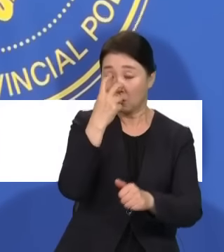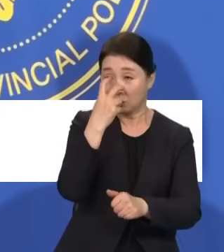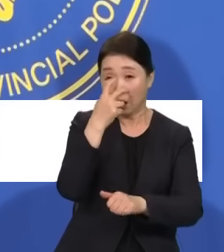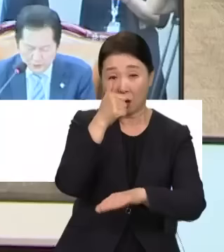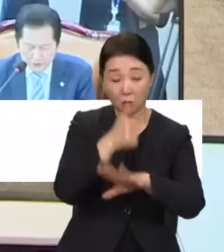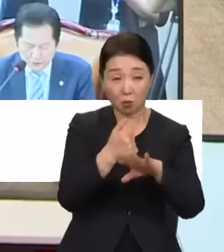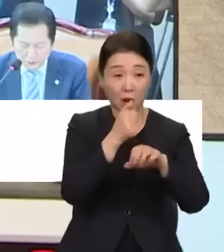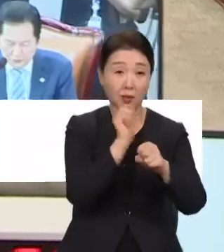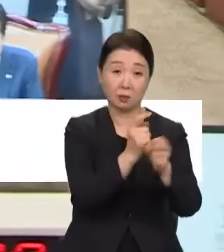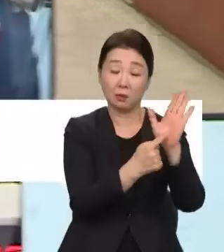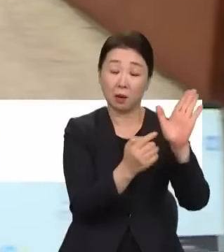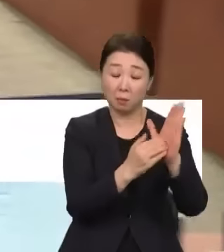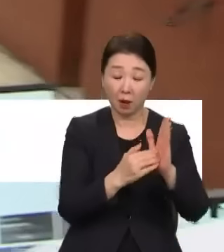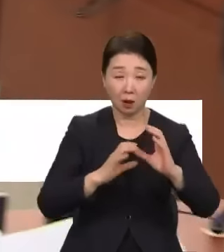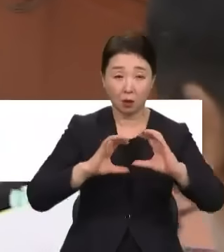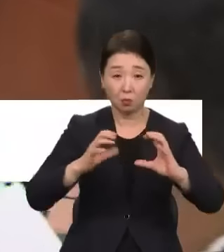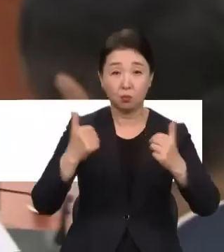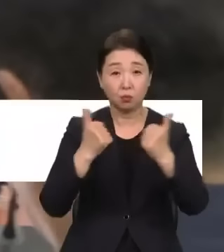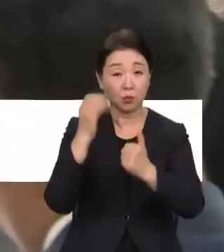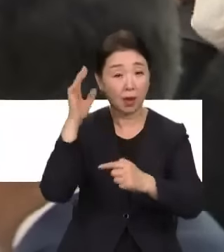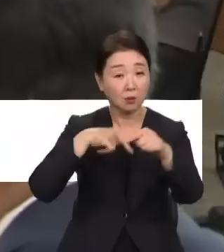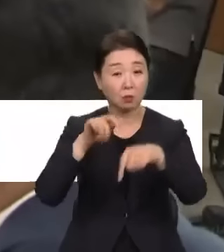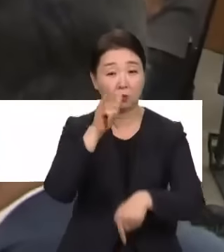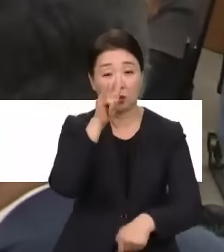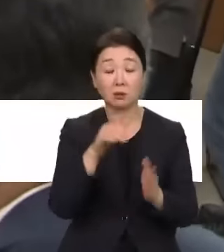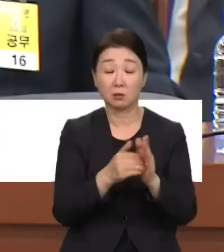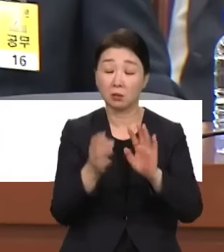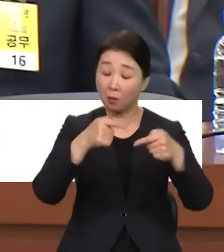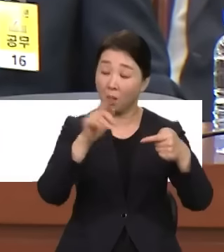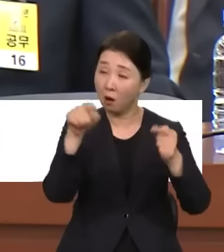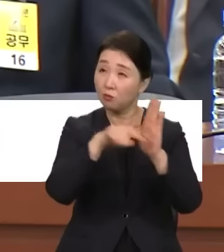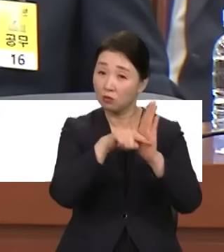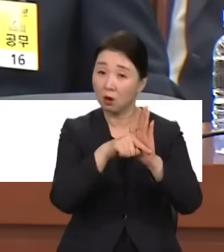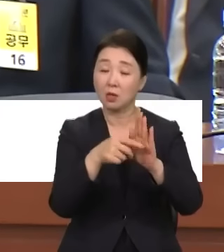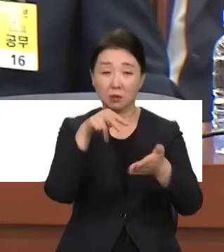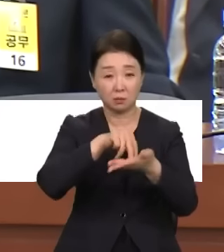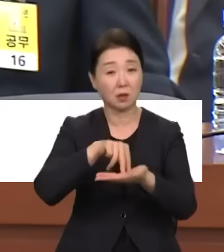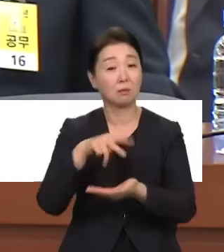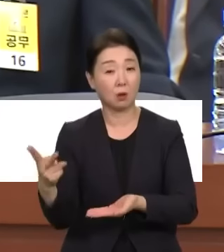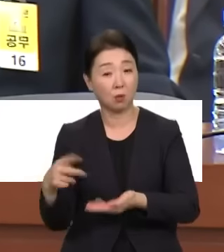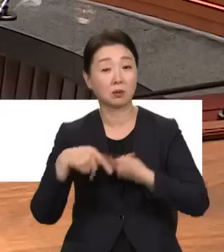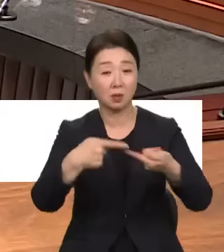국회 청문회도 거쳤다며 참여에 부정적이었는데 입장을 바꾼 겁니다.